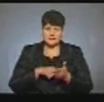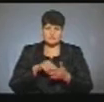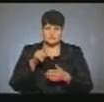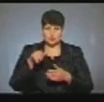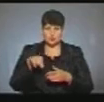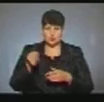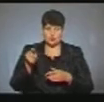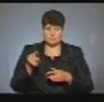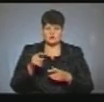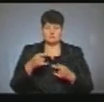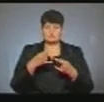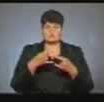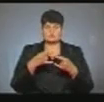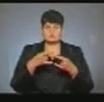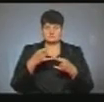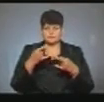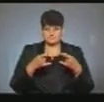Номер студії прямого ефіру